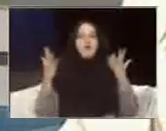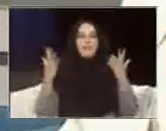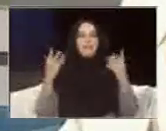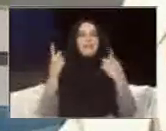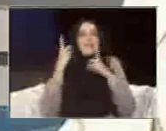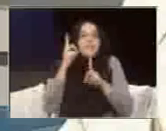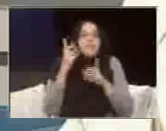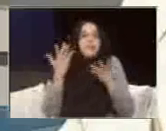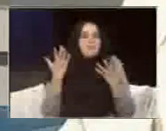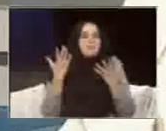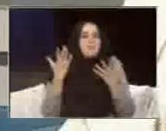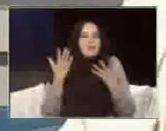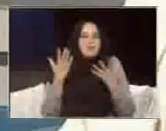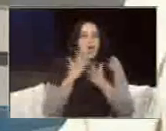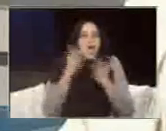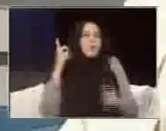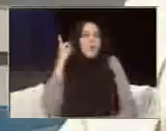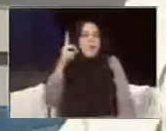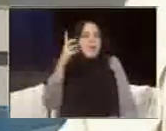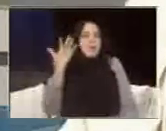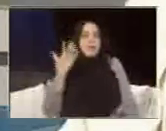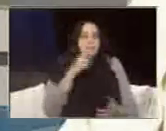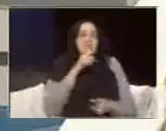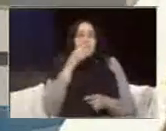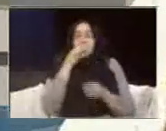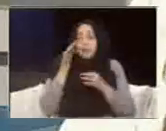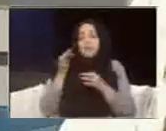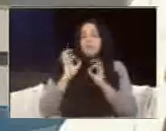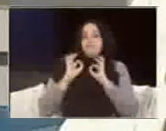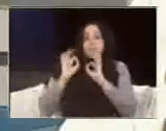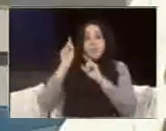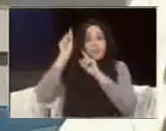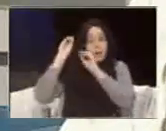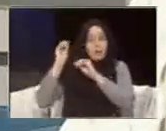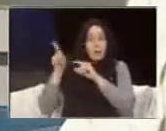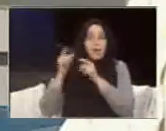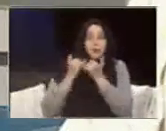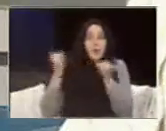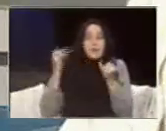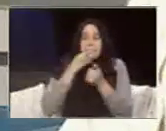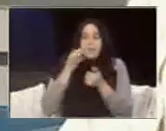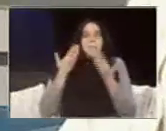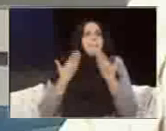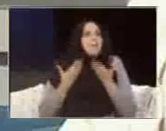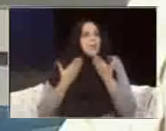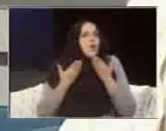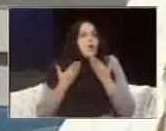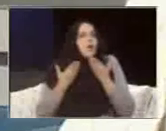أبناء اليوم، لابد كما قلت بارك الله فيك محمد صالح أن الجيل اليوم يحتاج إلى أن